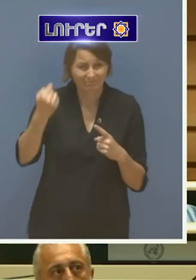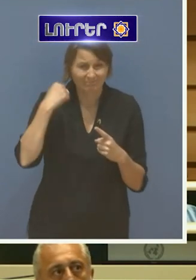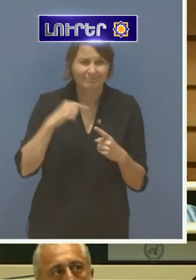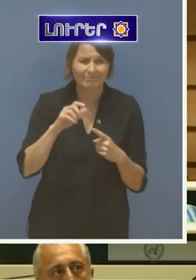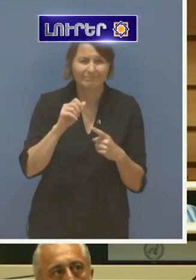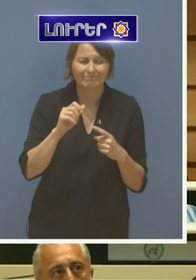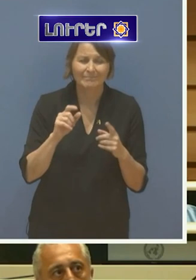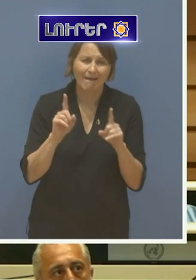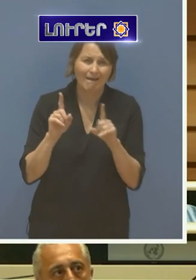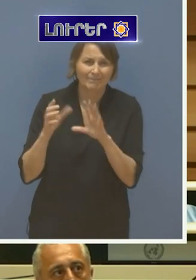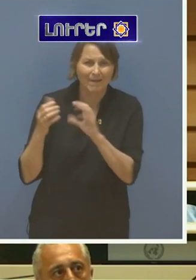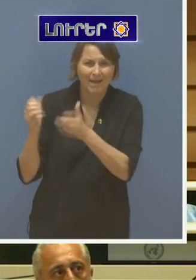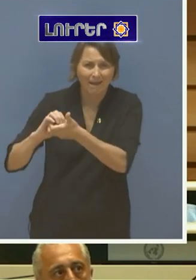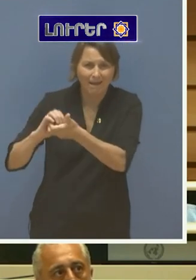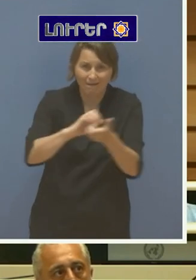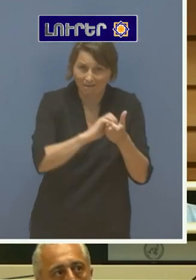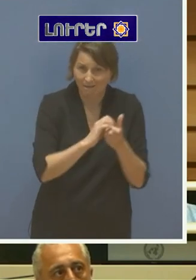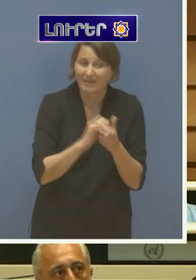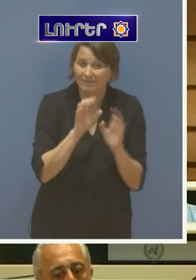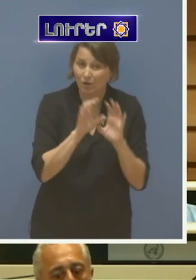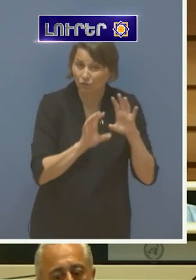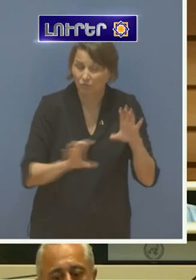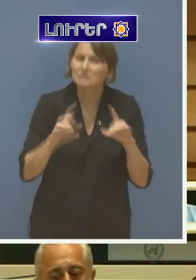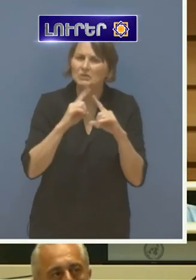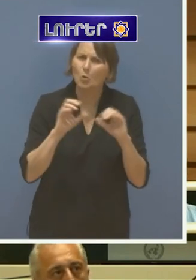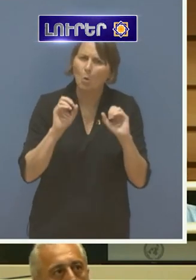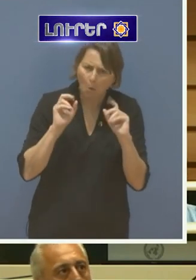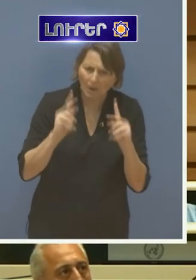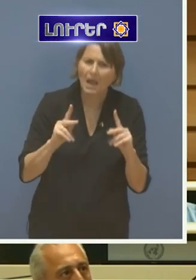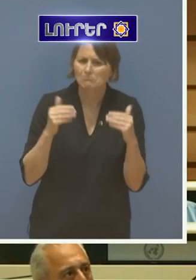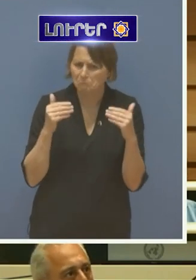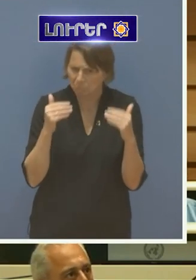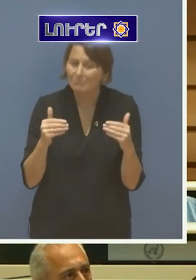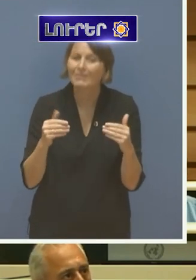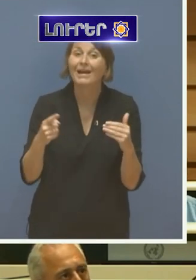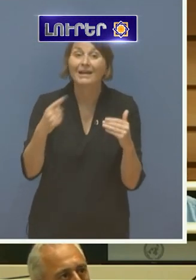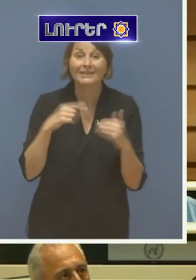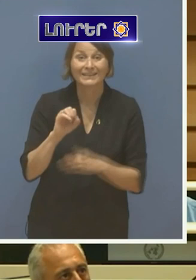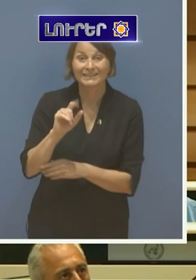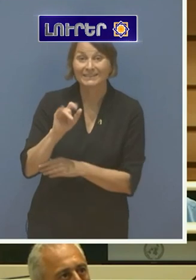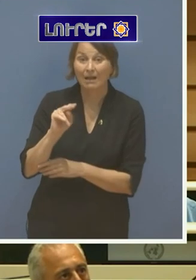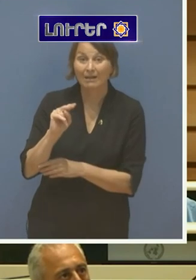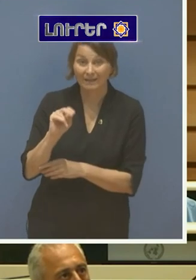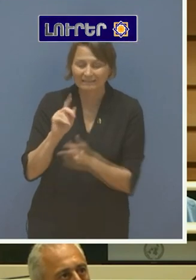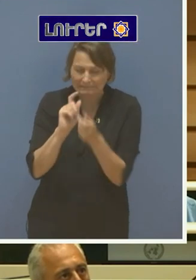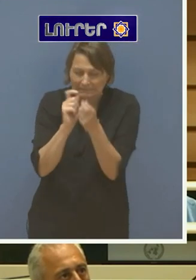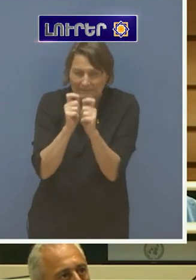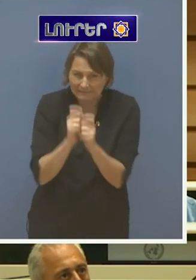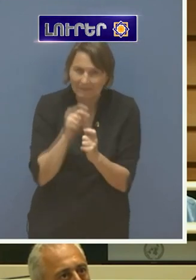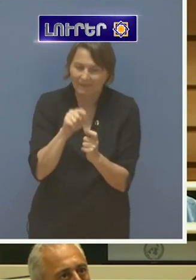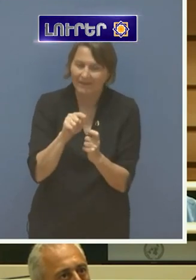Վիլսոնի ստորագրած իրավարար վճիռը հետագային սահմանեց Հայաստանի Արևմտյան սահմանը։ Հատկարգավիճակով 1920 թվական